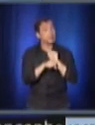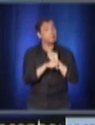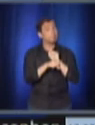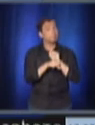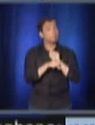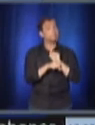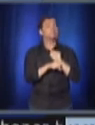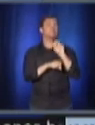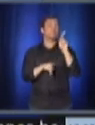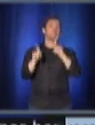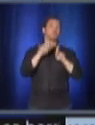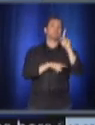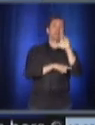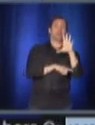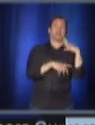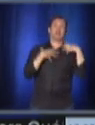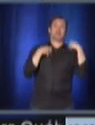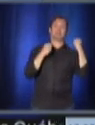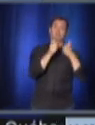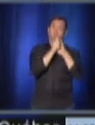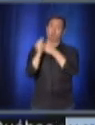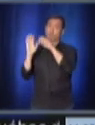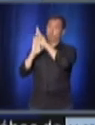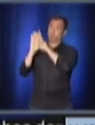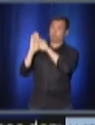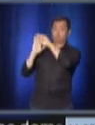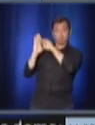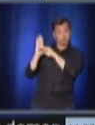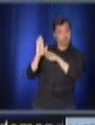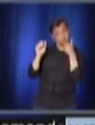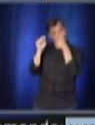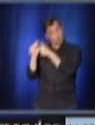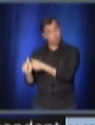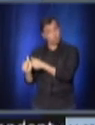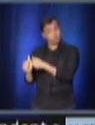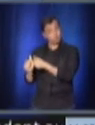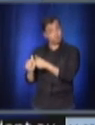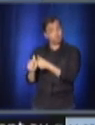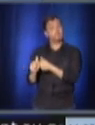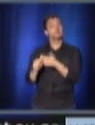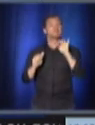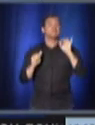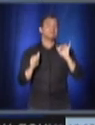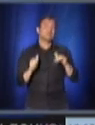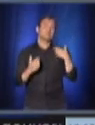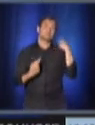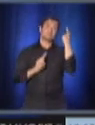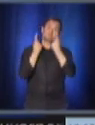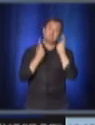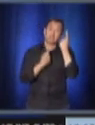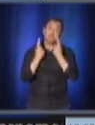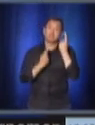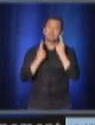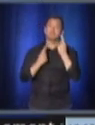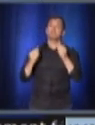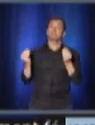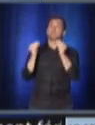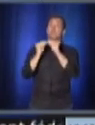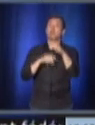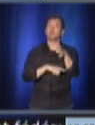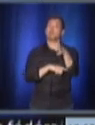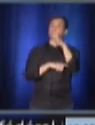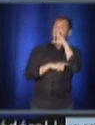les directives sanitaires sont suivies. Nous envisageons bien des solutions de rechange et nous